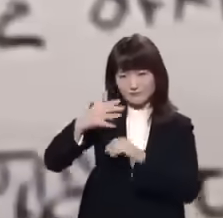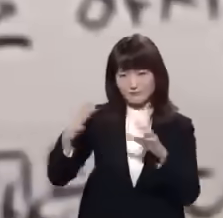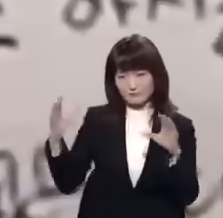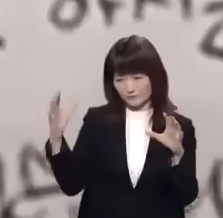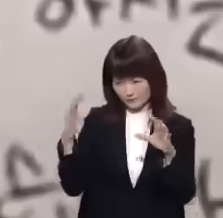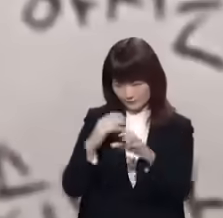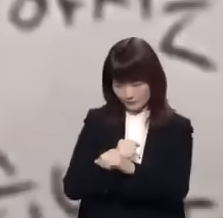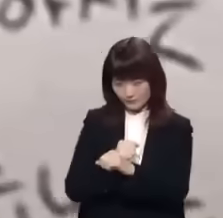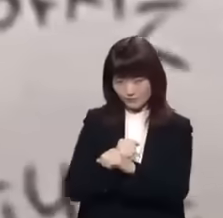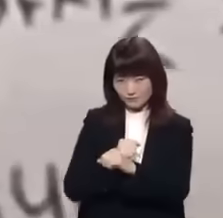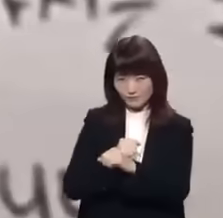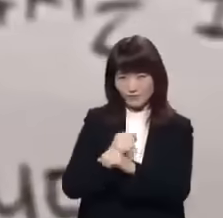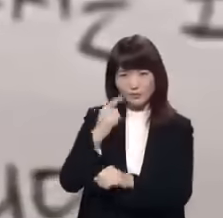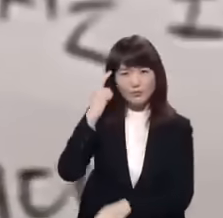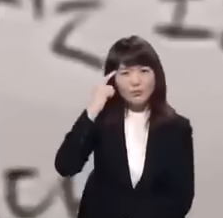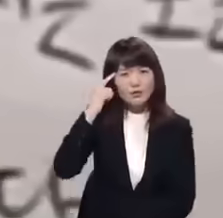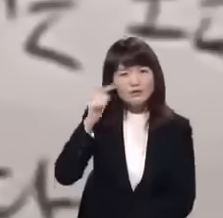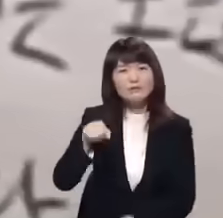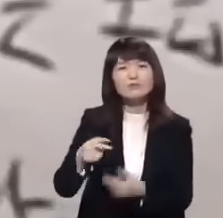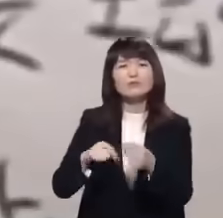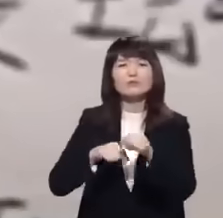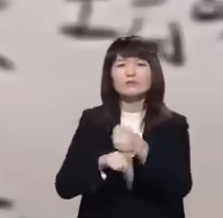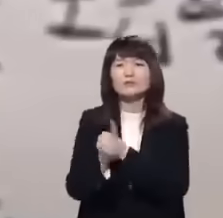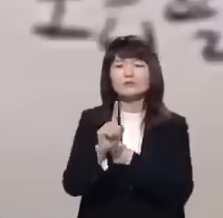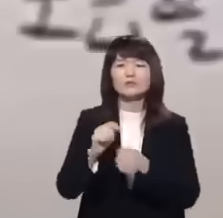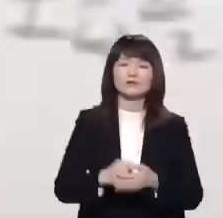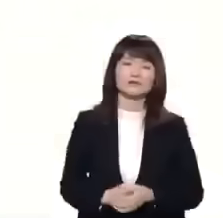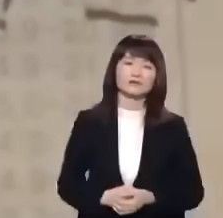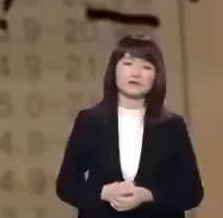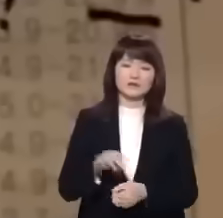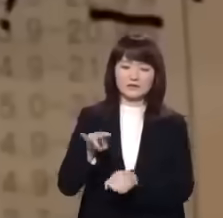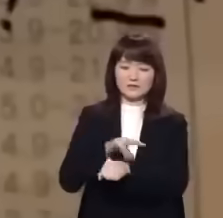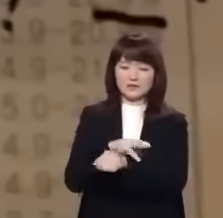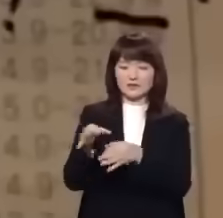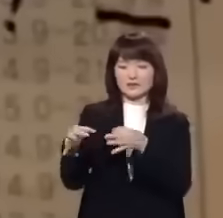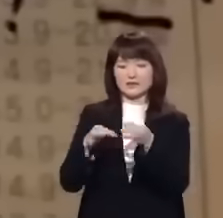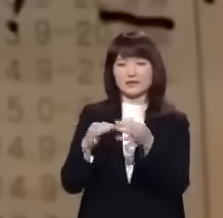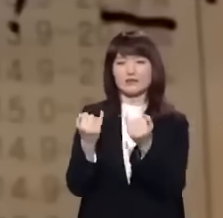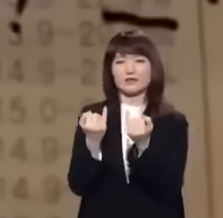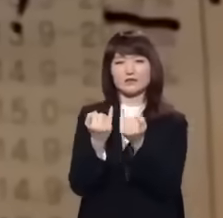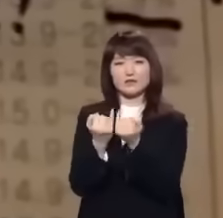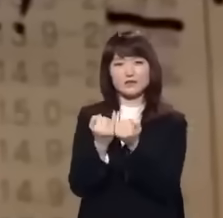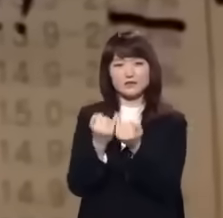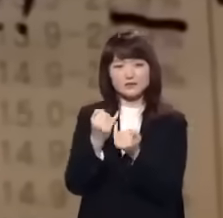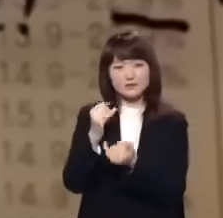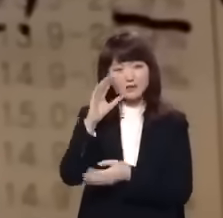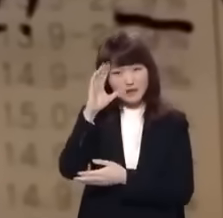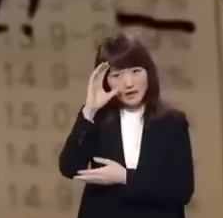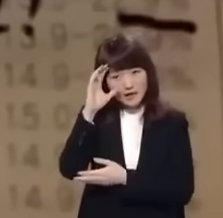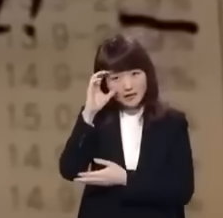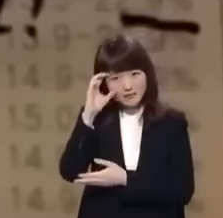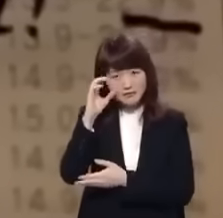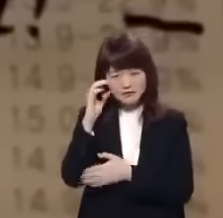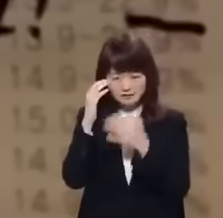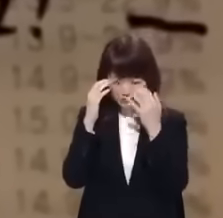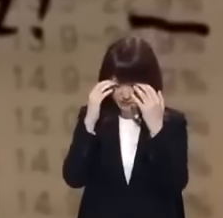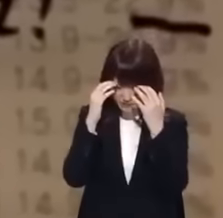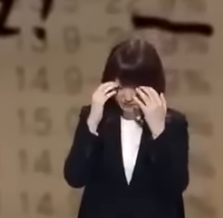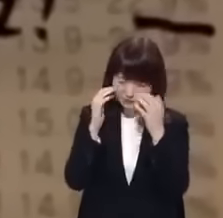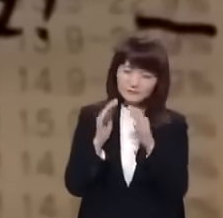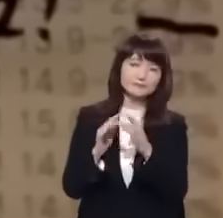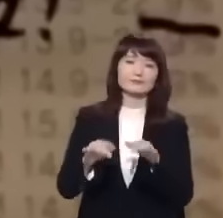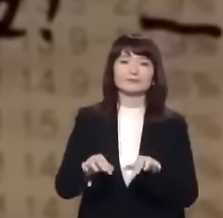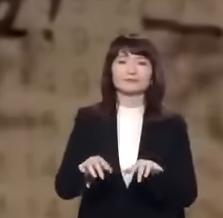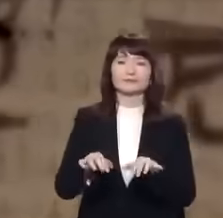같은데 아 진짜 왜 이러고 살아 진짜. 네, 편의점 여성 알바생들의 고충이 담긴 저 사진이 줄줄이 온라인 커뮤니티에 올라오고